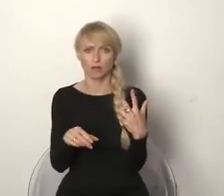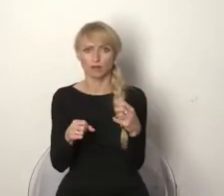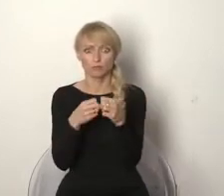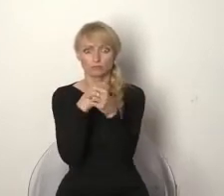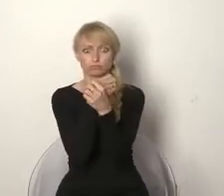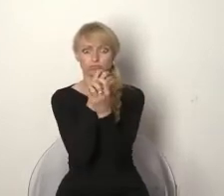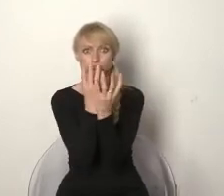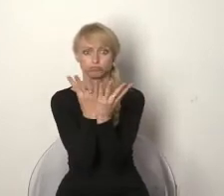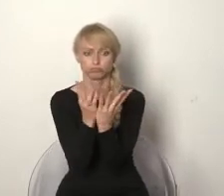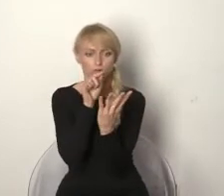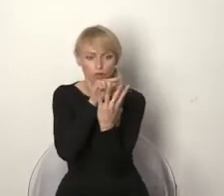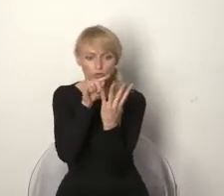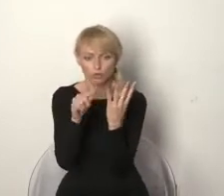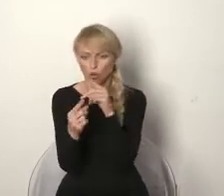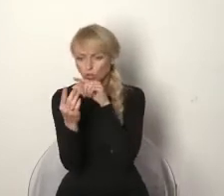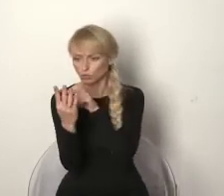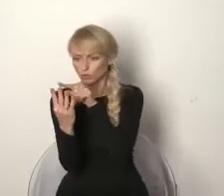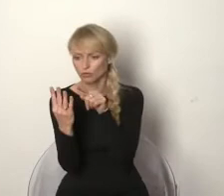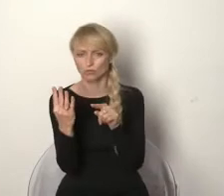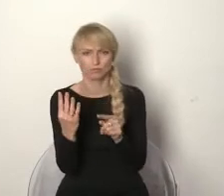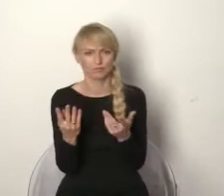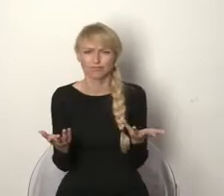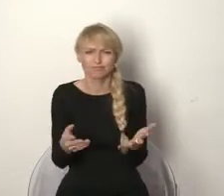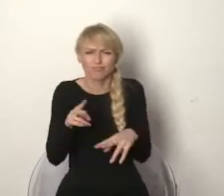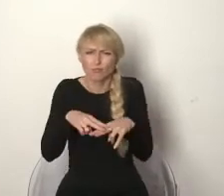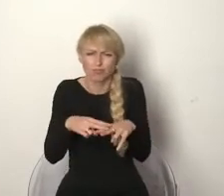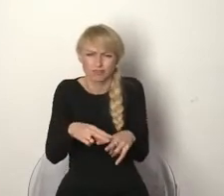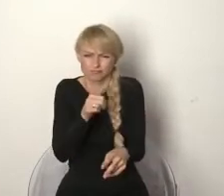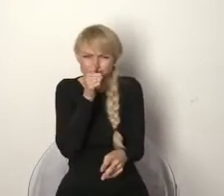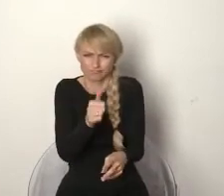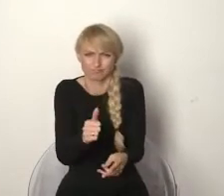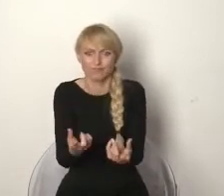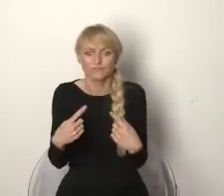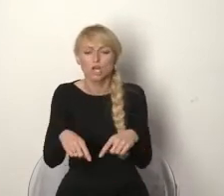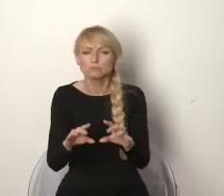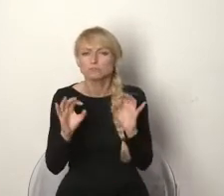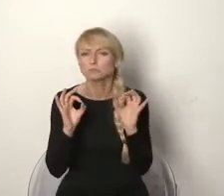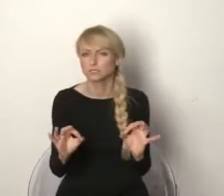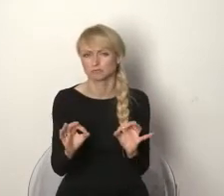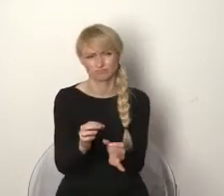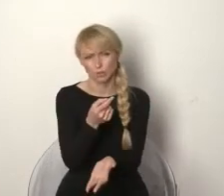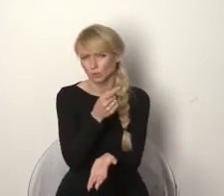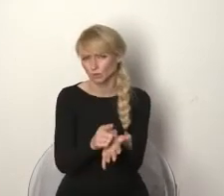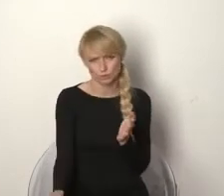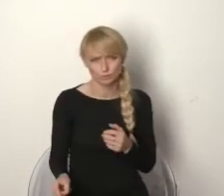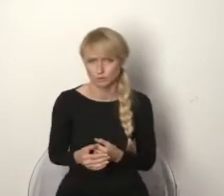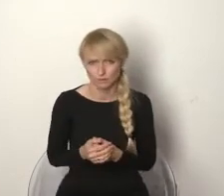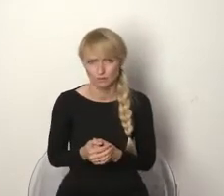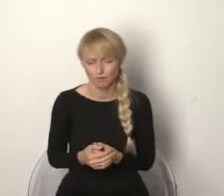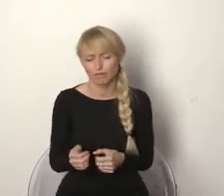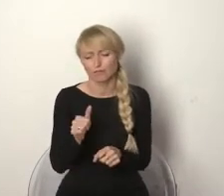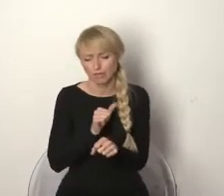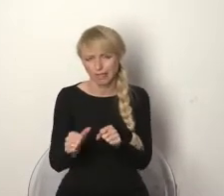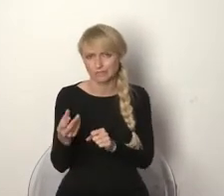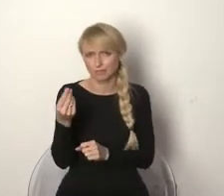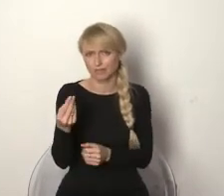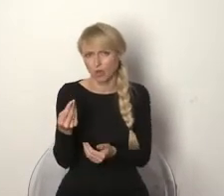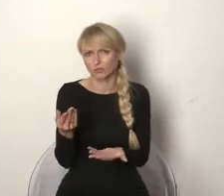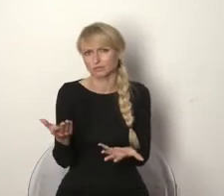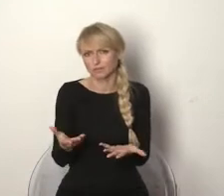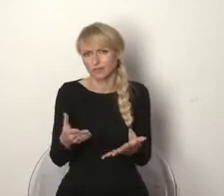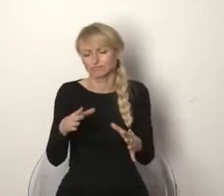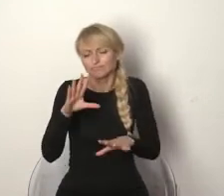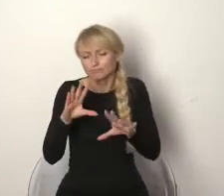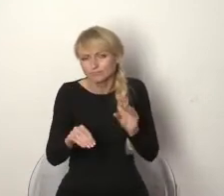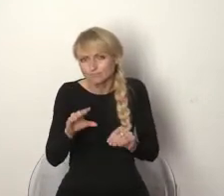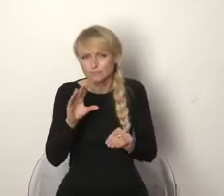firma, żadna fundacja nie jest w stanie zrealizować w sposób dobry, tak? Mając, no, tak jak pani mówi, ograniczone środki i budżety,